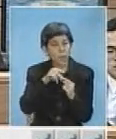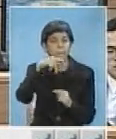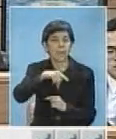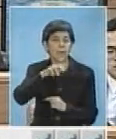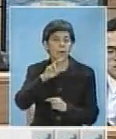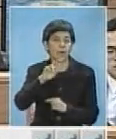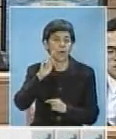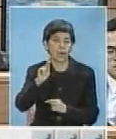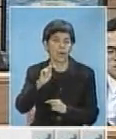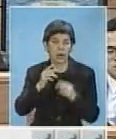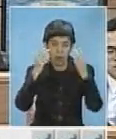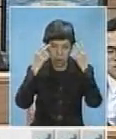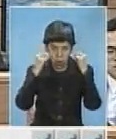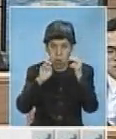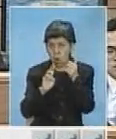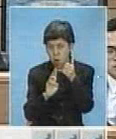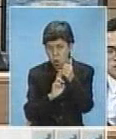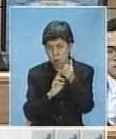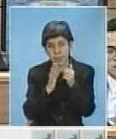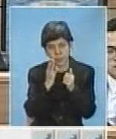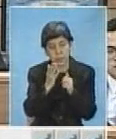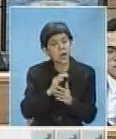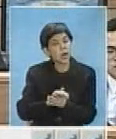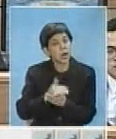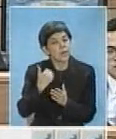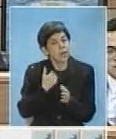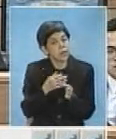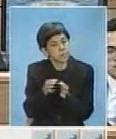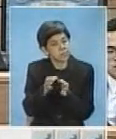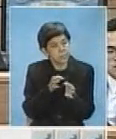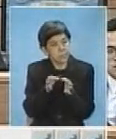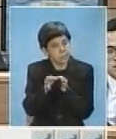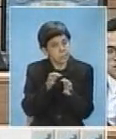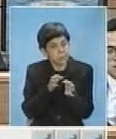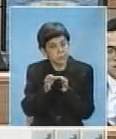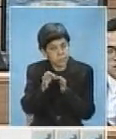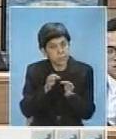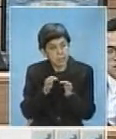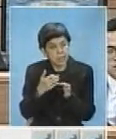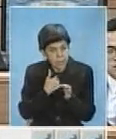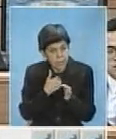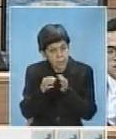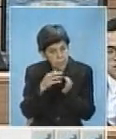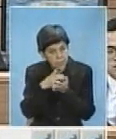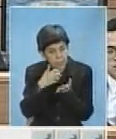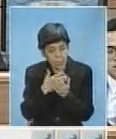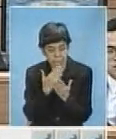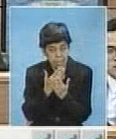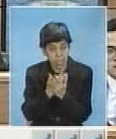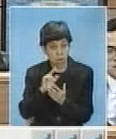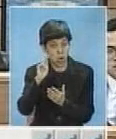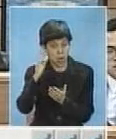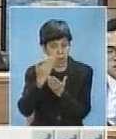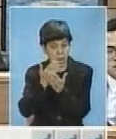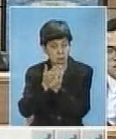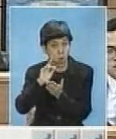ท่านรองนายกเมื่อสักครู่ได้ชี้แจงเองต่อสภาว่าการกู้ในระบบงบประม